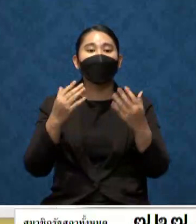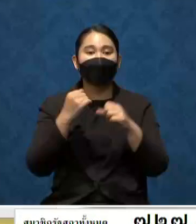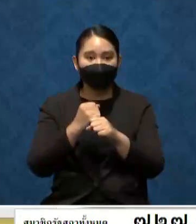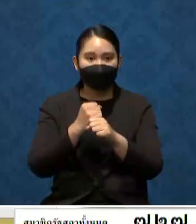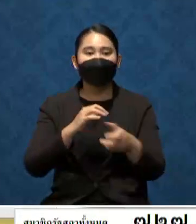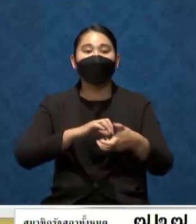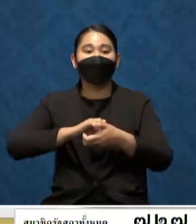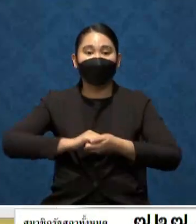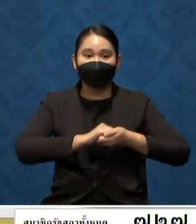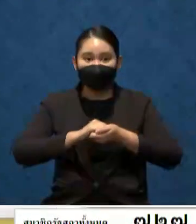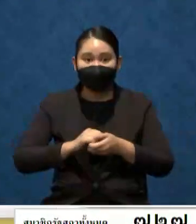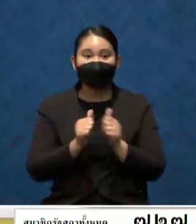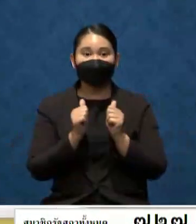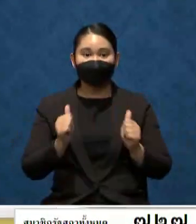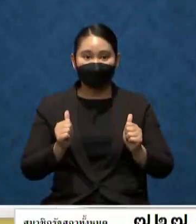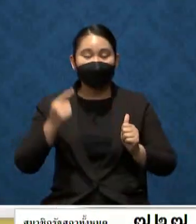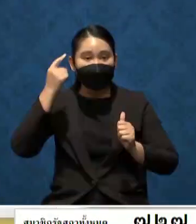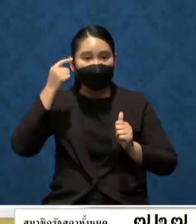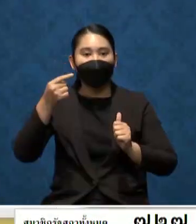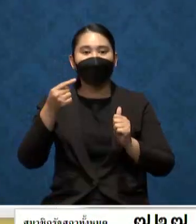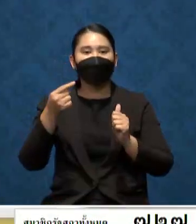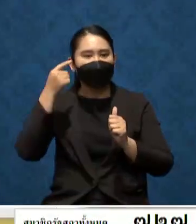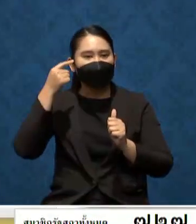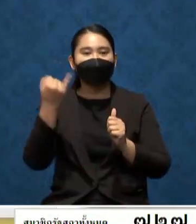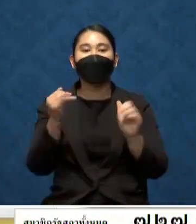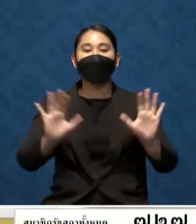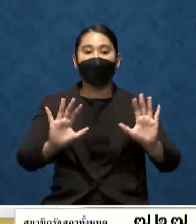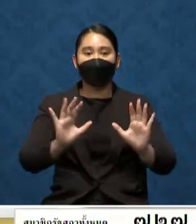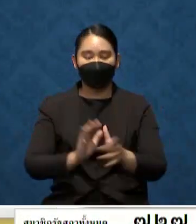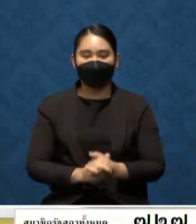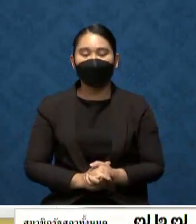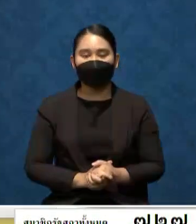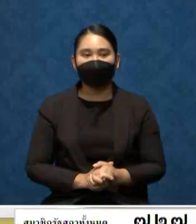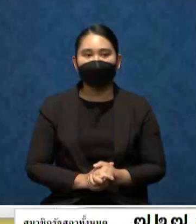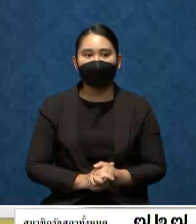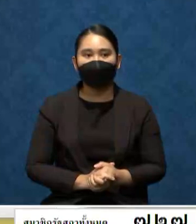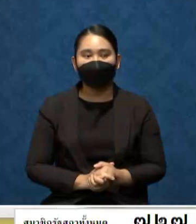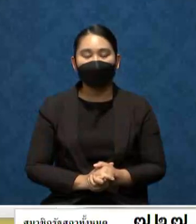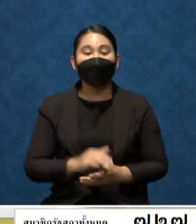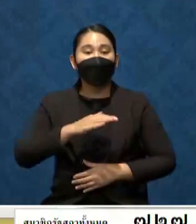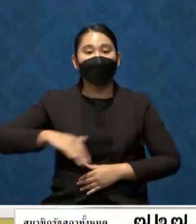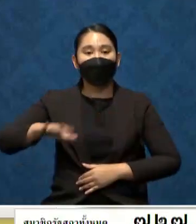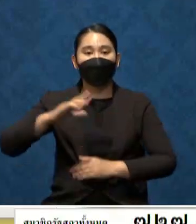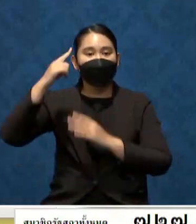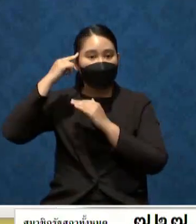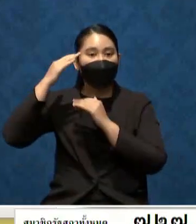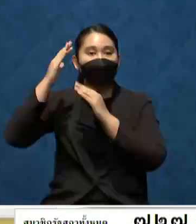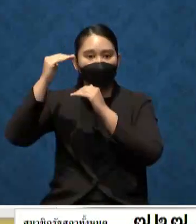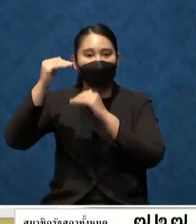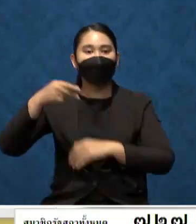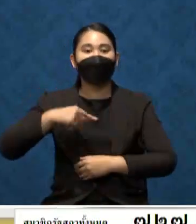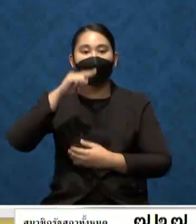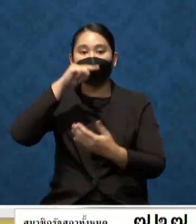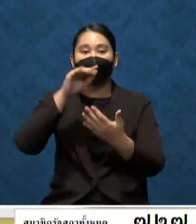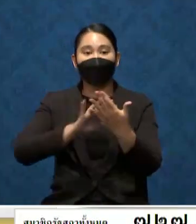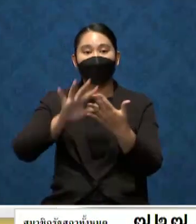สมานฉันท์และปราศจากอคตินะครับก็ต้องกล่าวว่าทุกคนหวังดีทั้งนั้นหวังดีกับประเทศชาติทั้งนั้นแล้วก็พยายามที่จะทำ